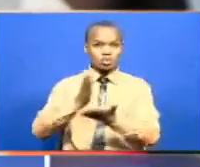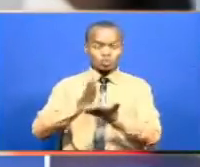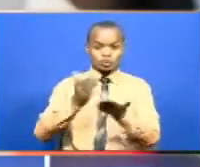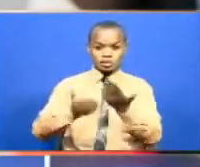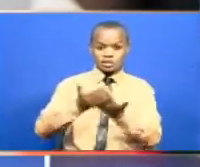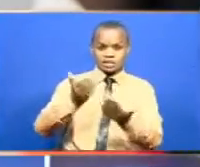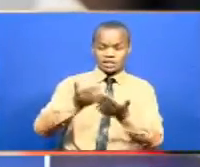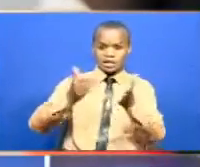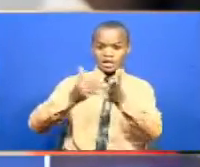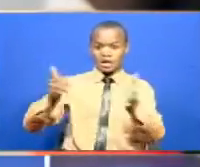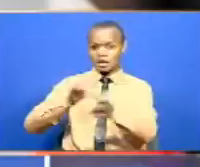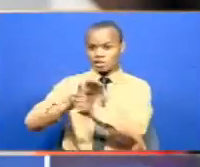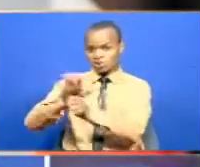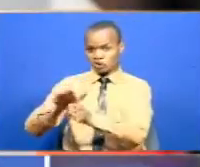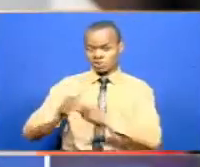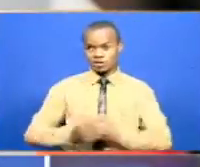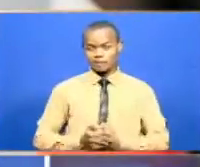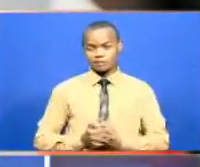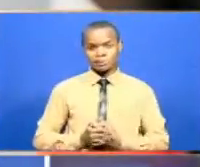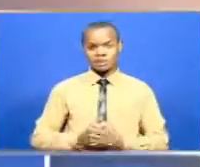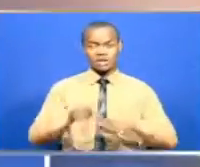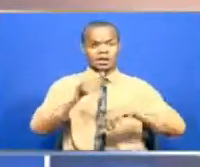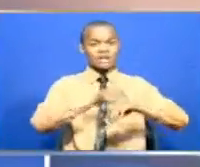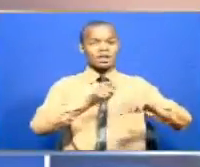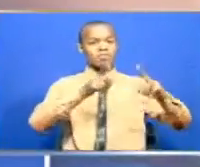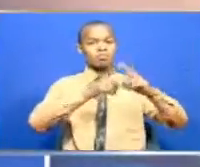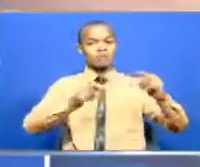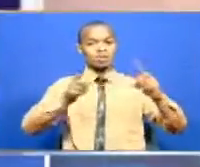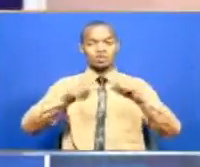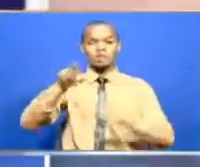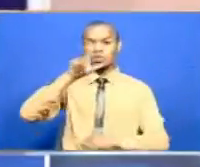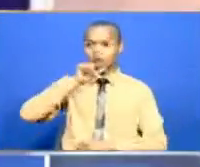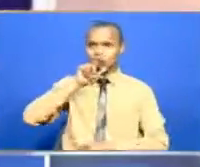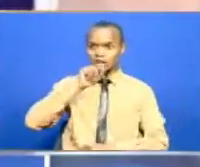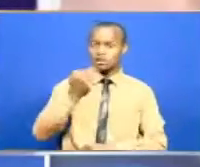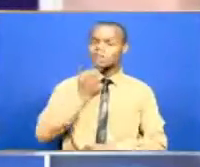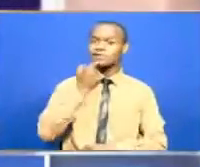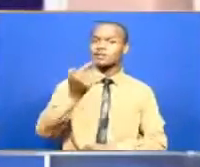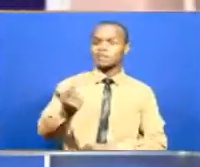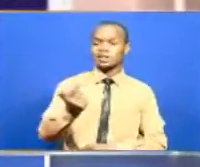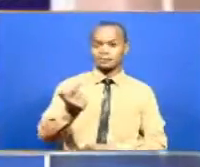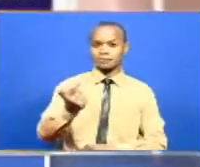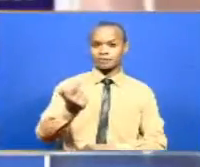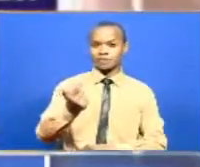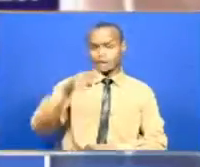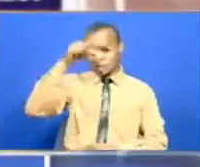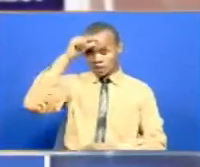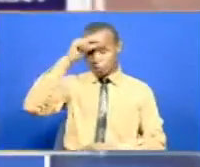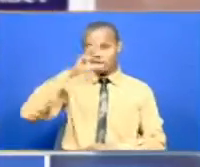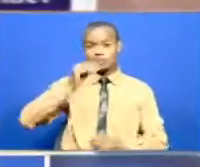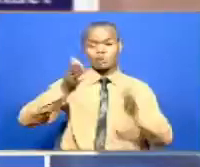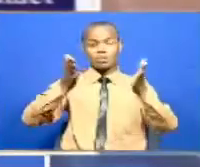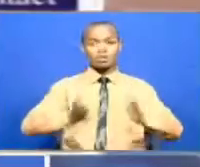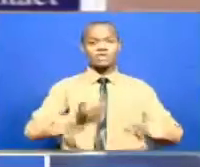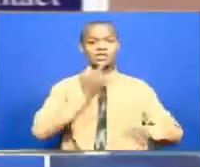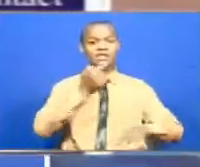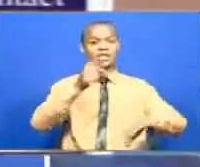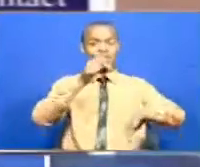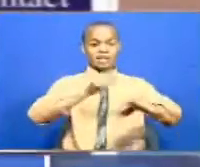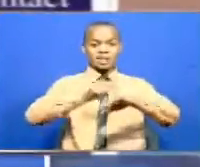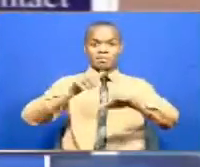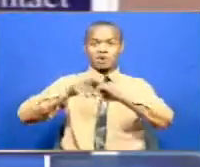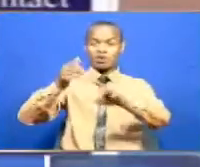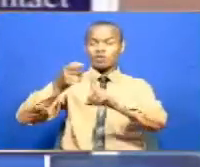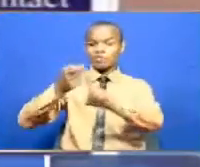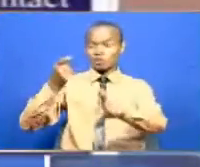corona. Kwenye kitandazi chake rasmi cha Twitter, Kanali Oguna amesema baada ya kutoka kazi nje ya Nairobi,